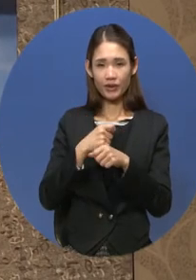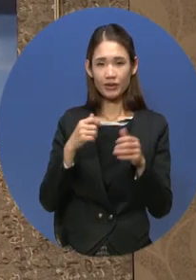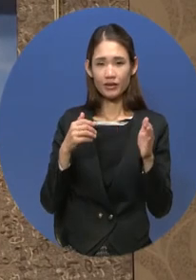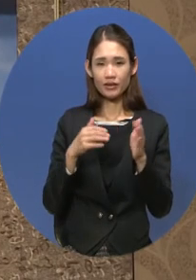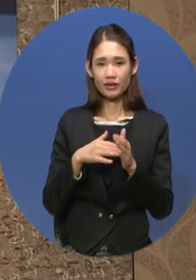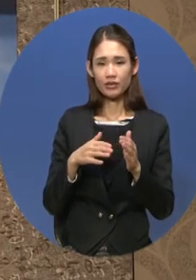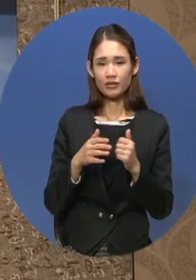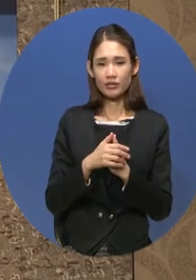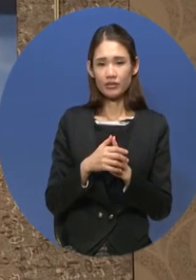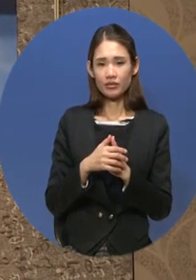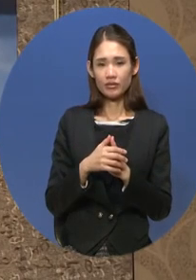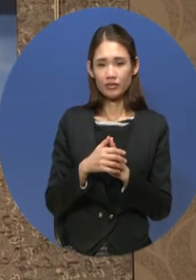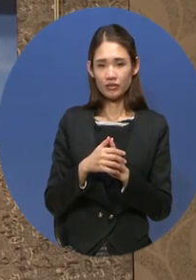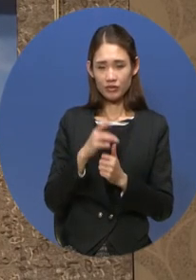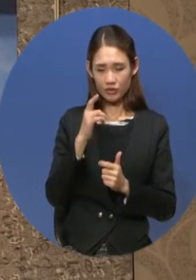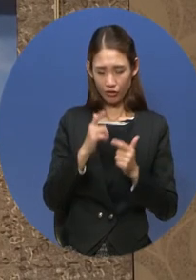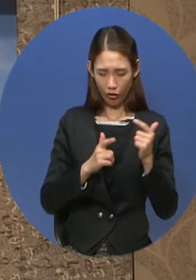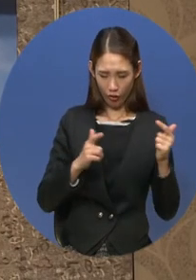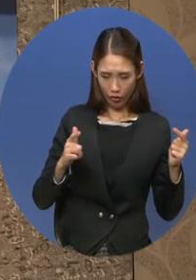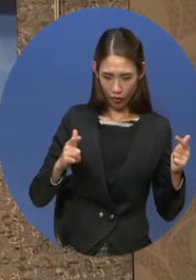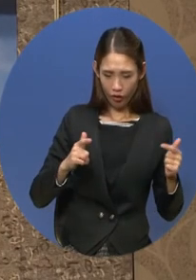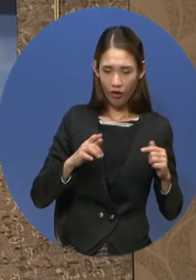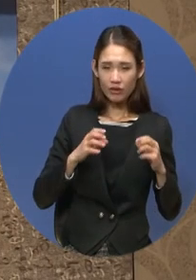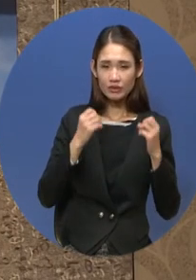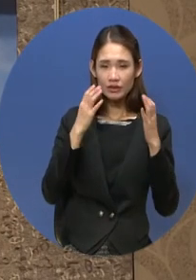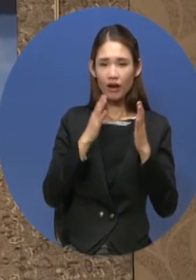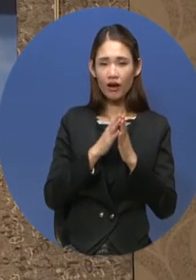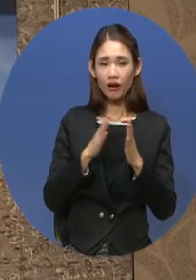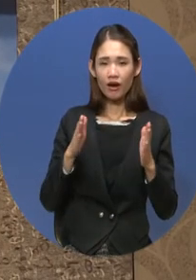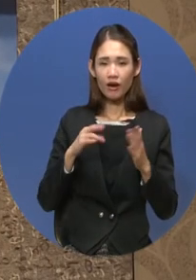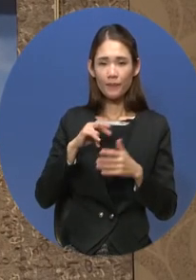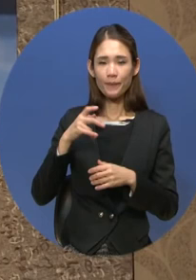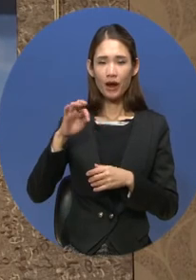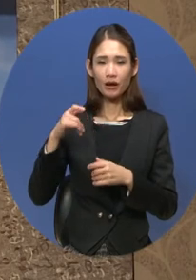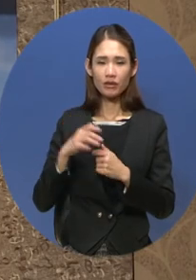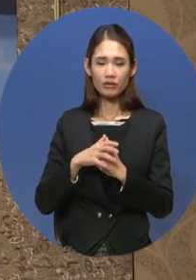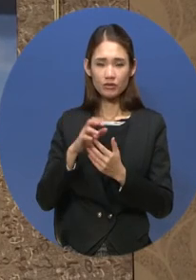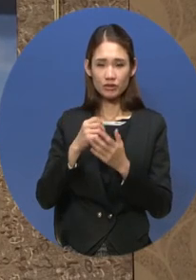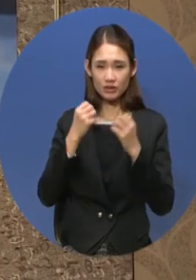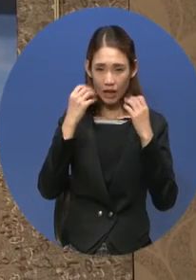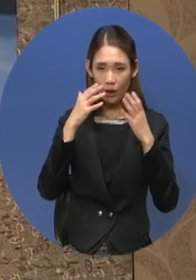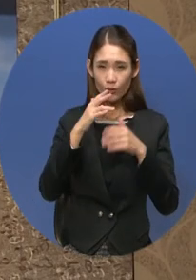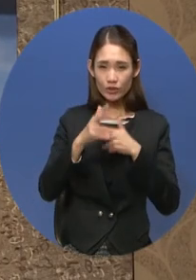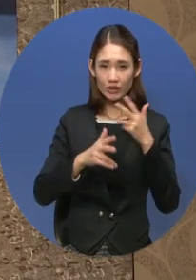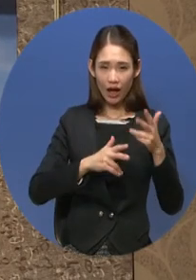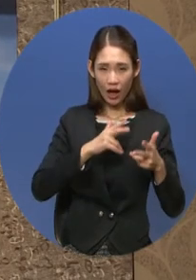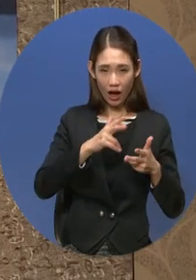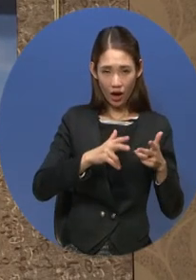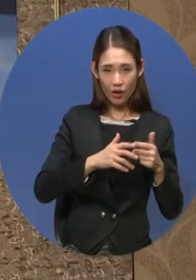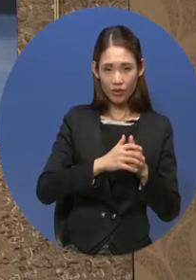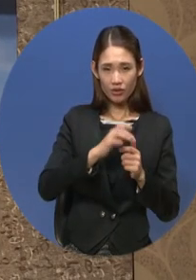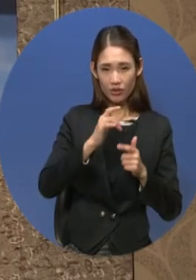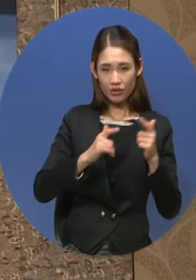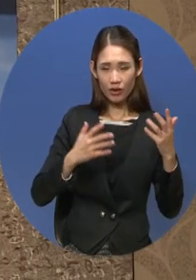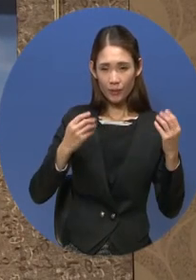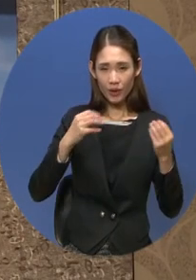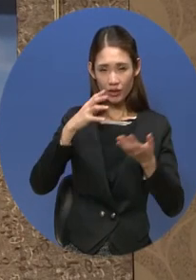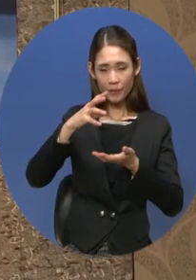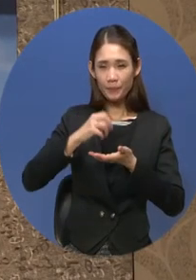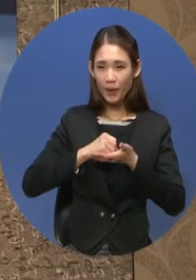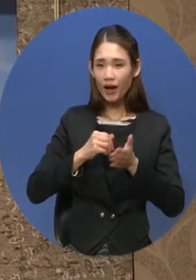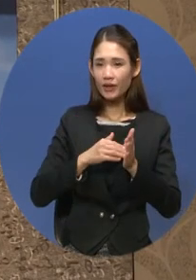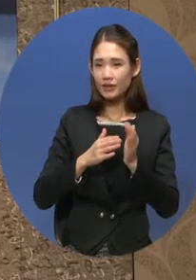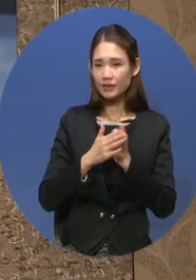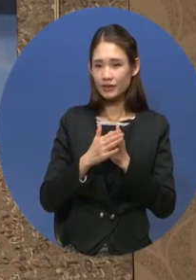이제 여러 가지 이제 스타트업 파크 유치라든가 뭐 그 뉴딜 사업이라든가 이런 것들을 이제 많이 유치했기